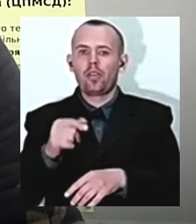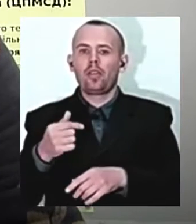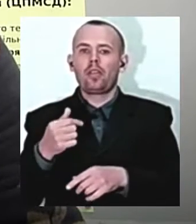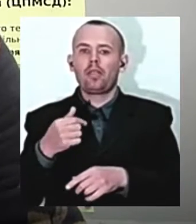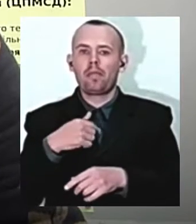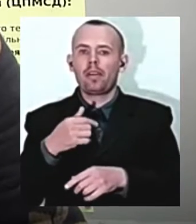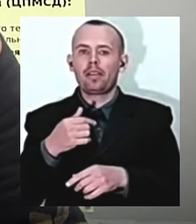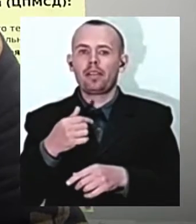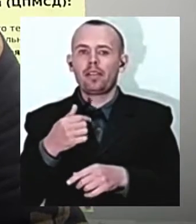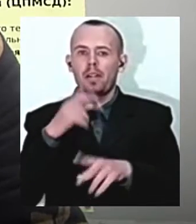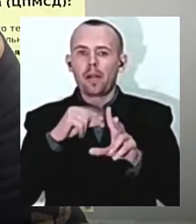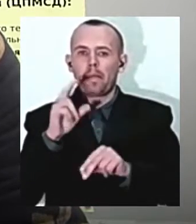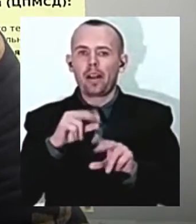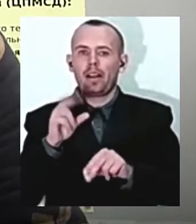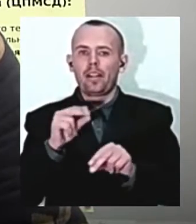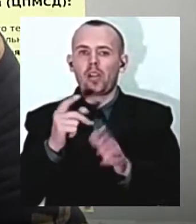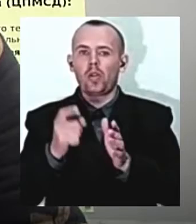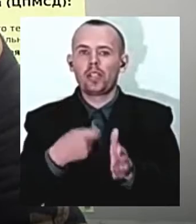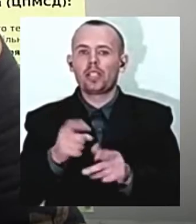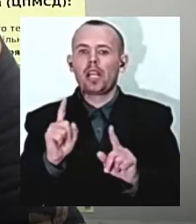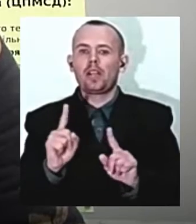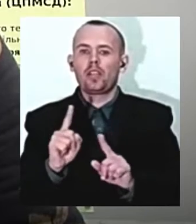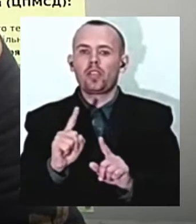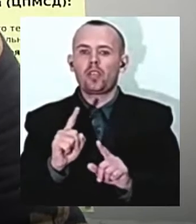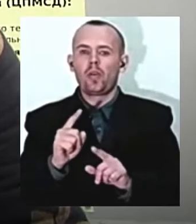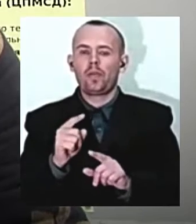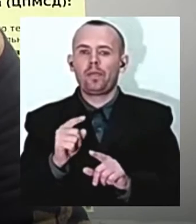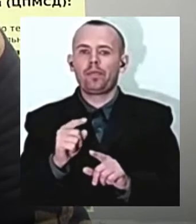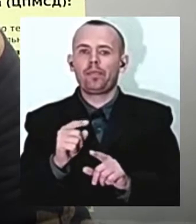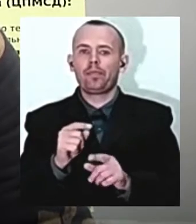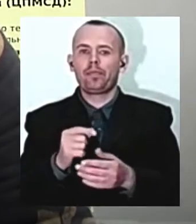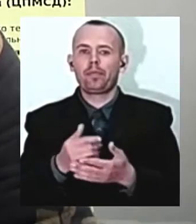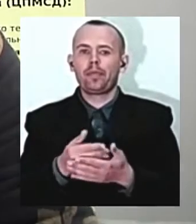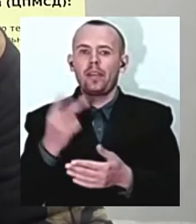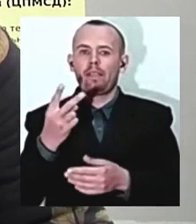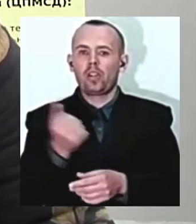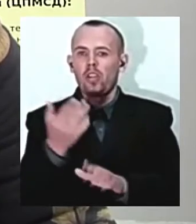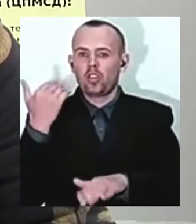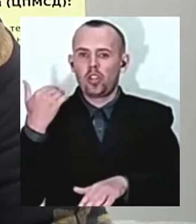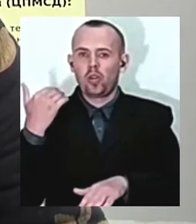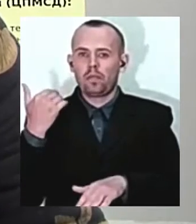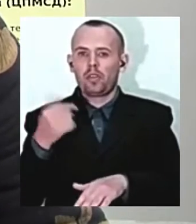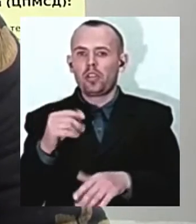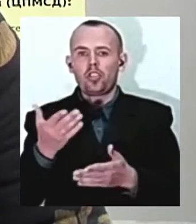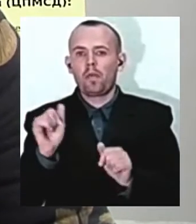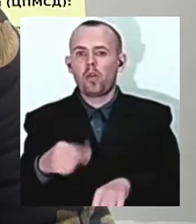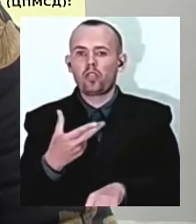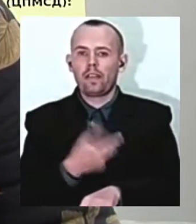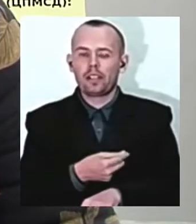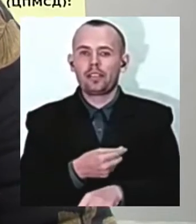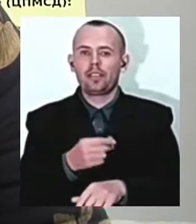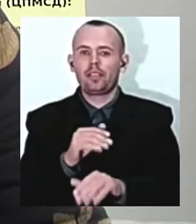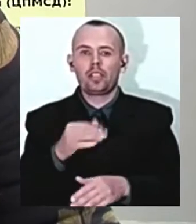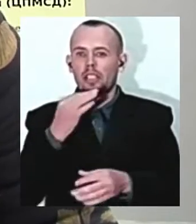намагалися дізнатися у педіатра ще з 2 тижні тому, чи можна вакцинувати дітей. Вона сказала ні.